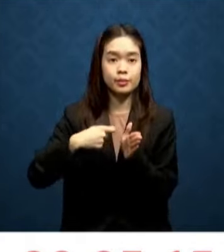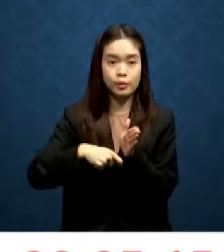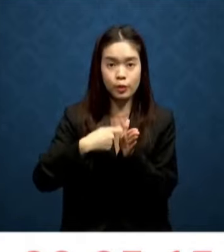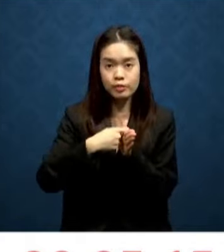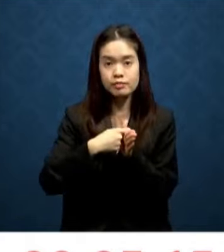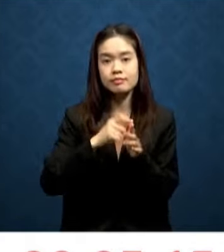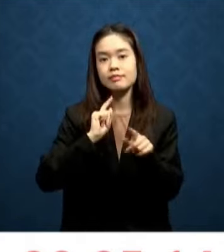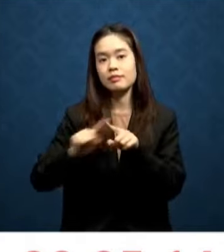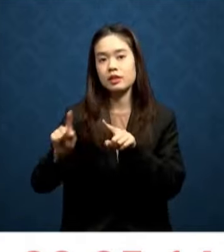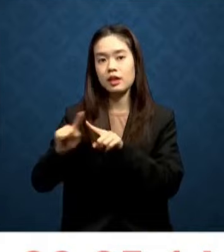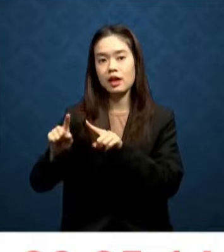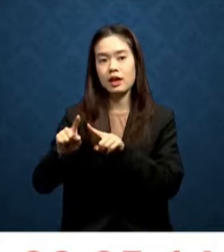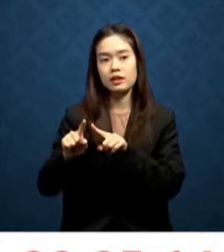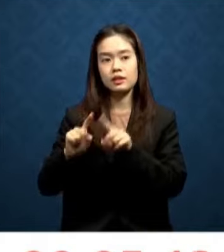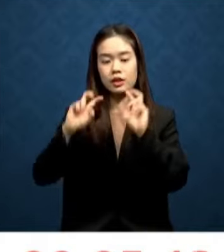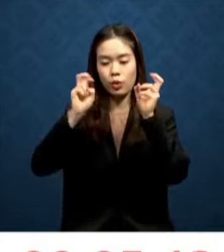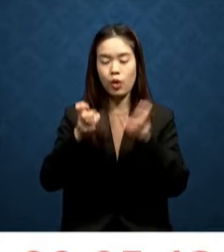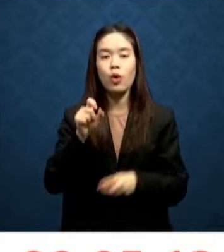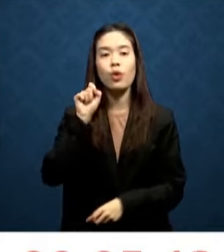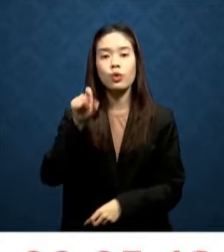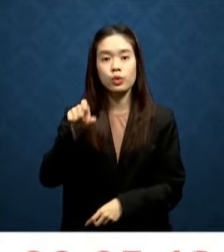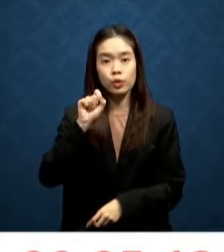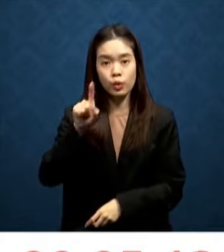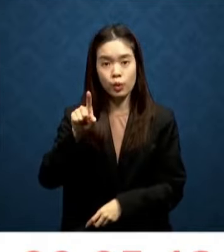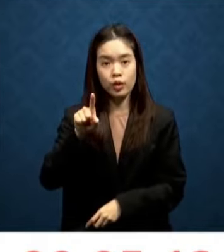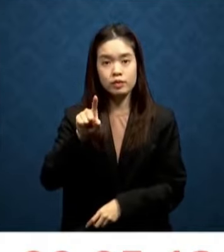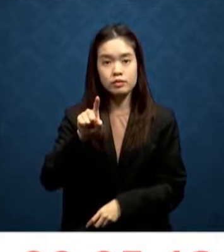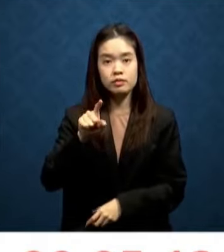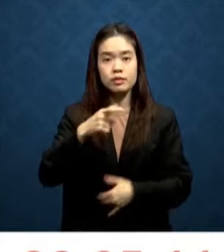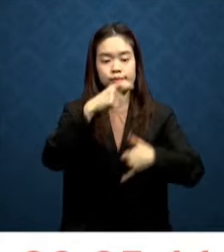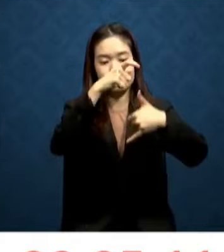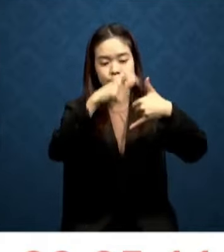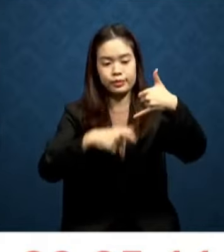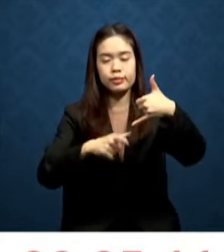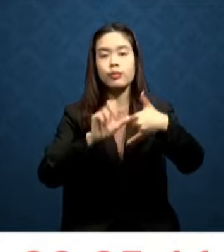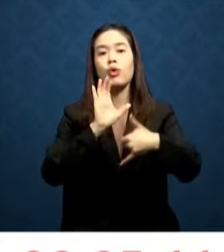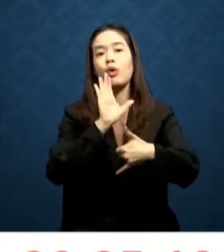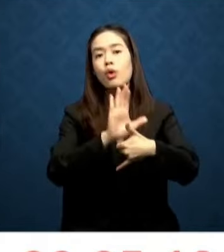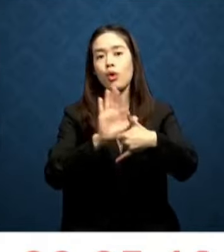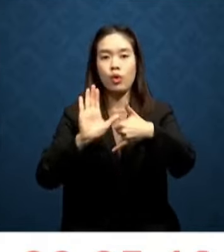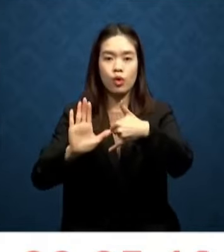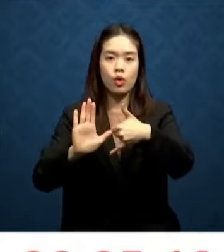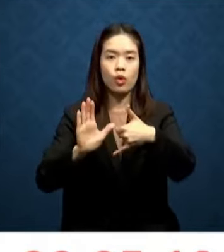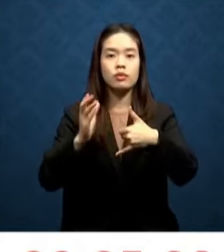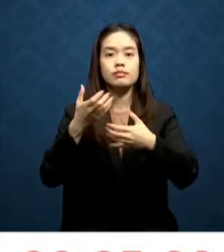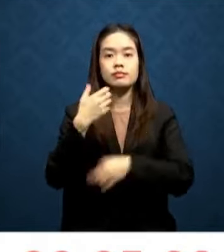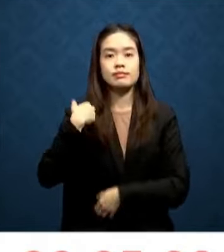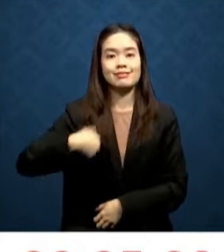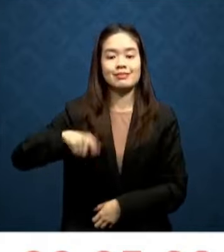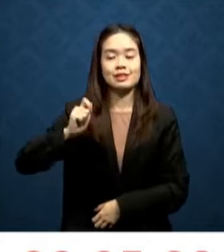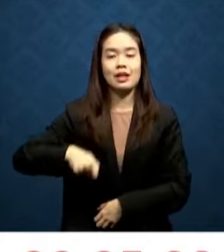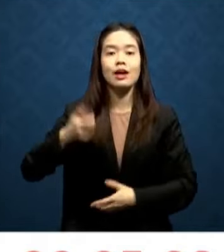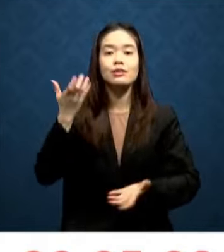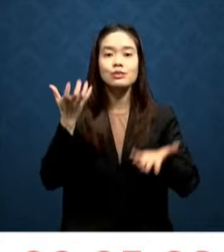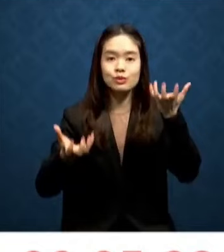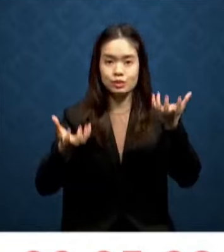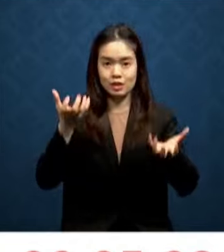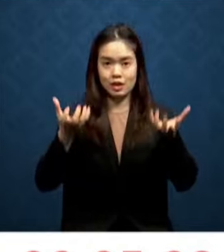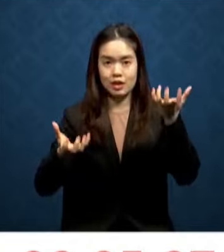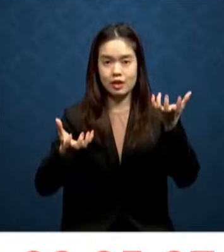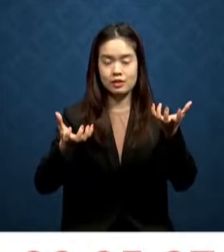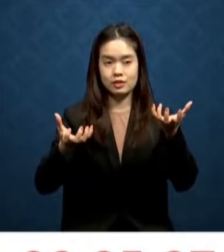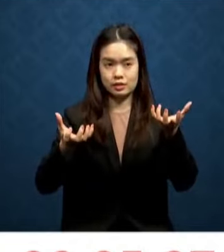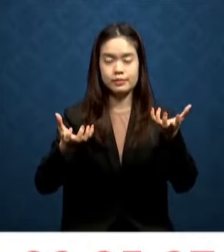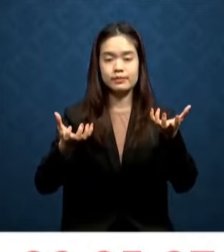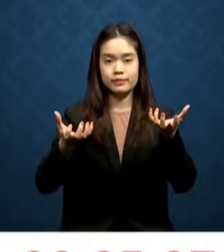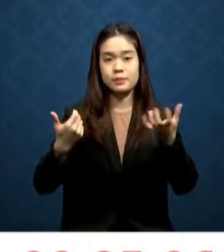การเสนอญัตติด่วนให้มีการตรวจสอบจริยธรรมของตุลาการศาลรัฐธรรมนูญจากการที่มี